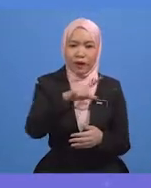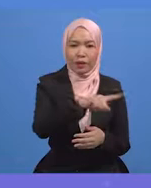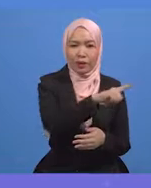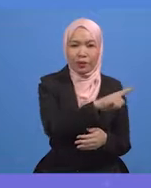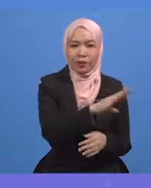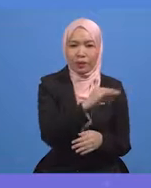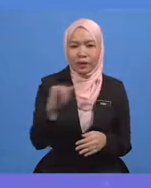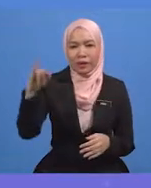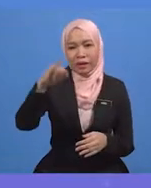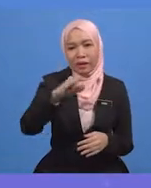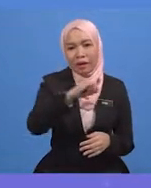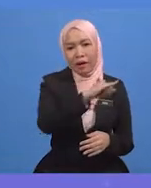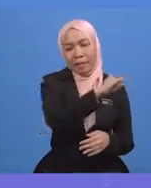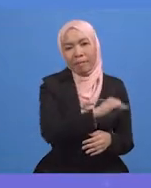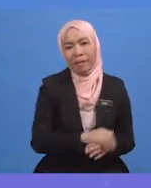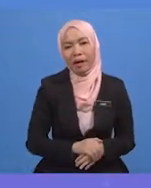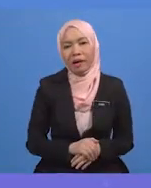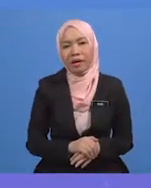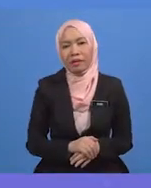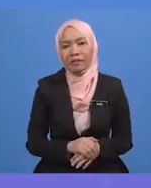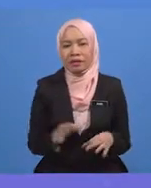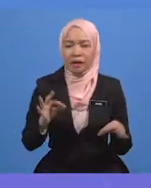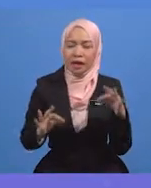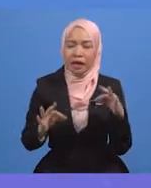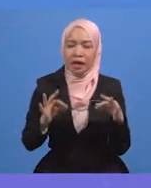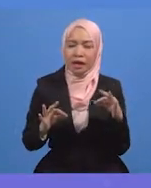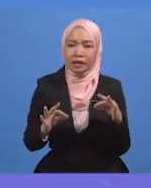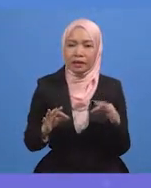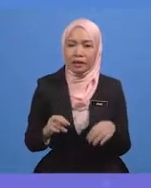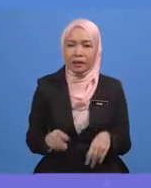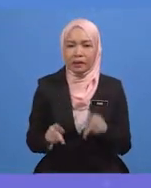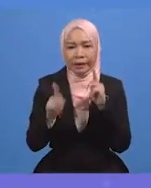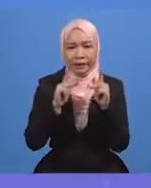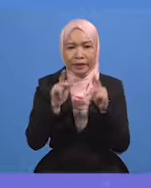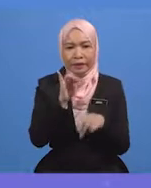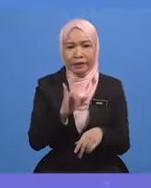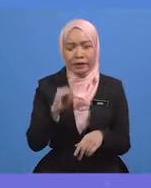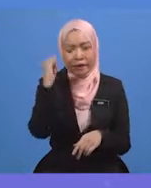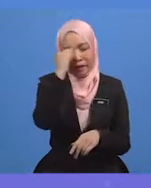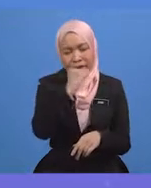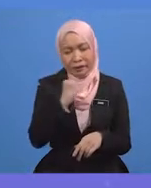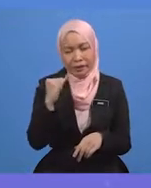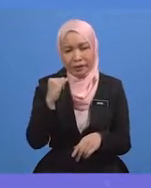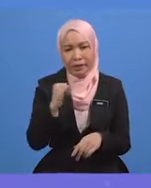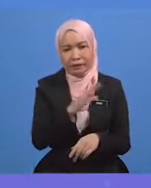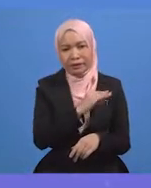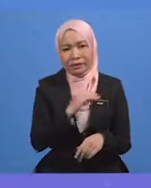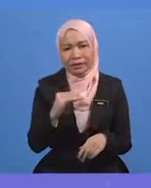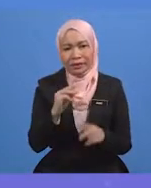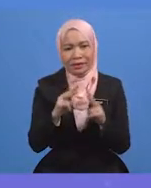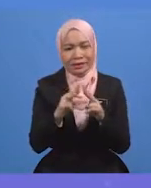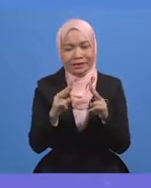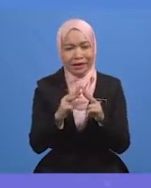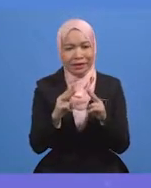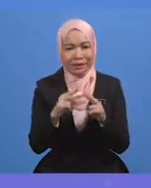gaya bahasa yang indah dan menusuk kalbu dalam karya-karya agungnya. Rangkap pantun